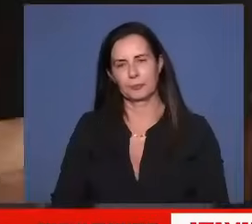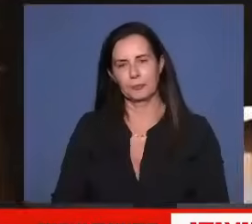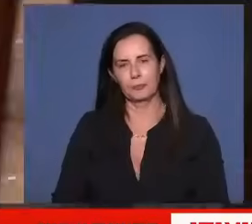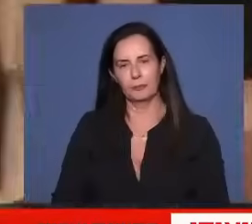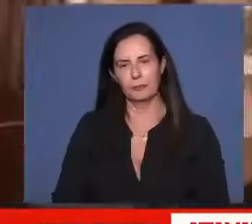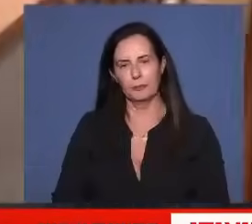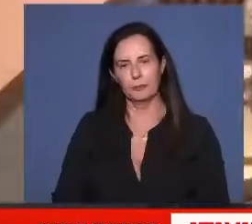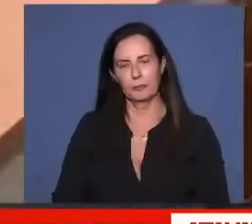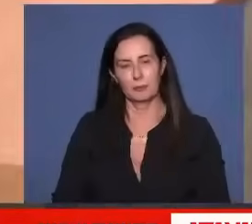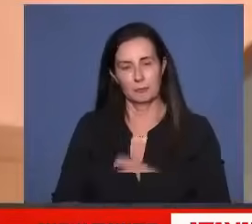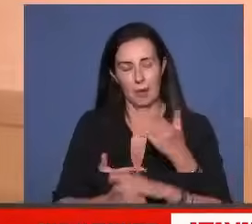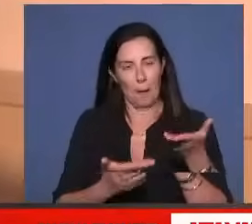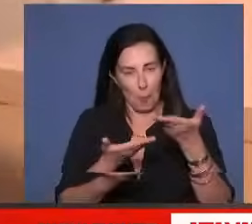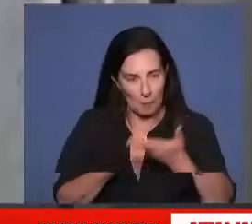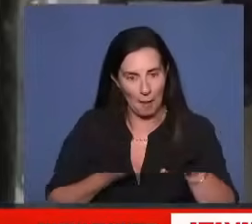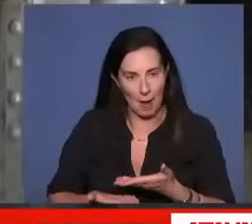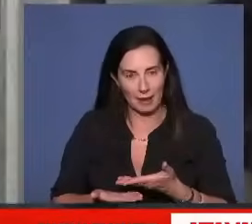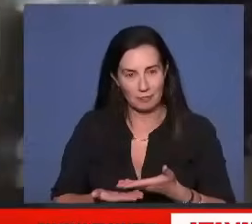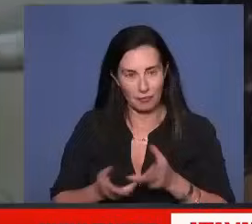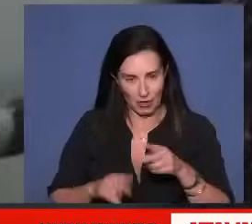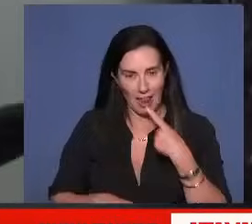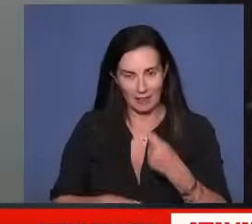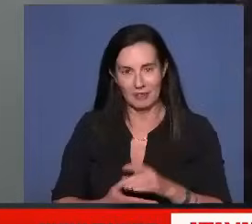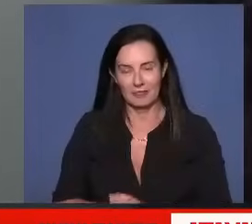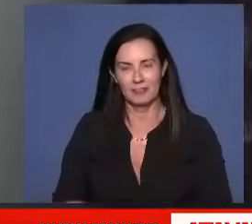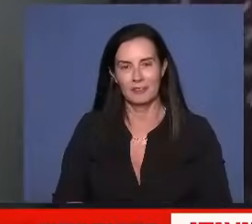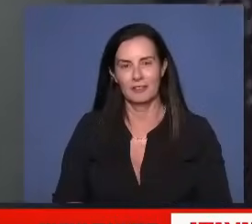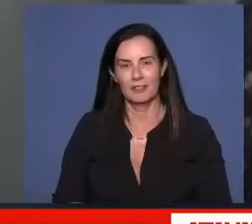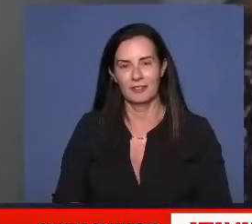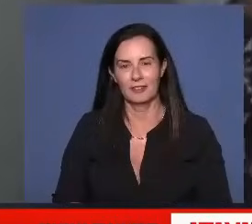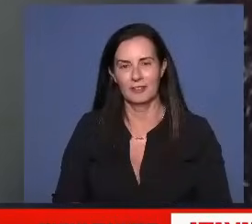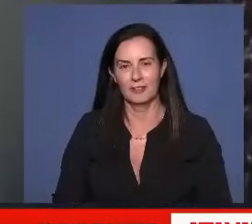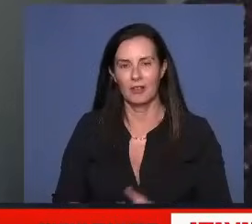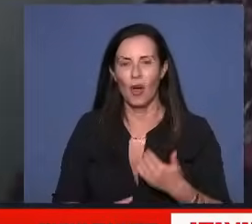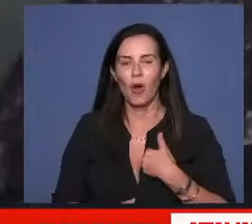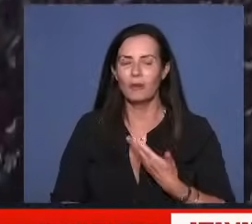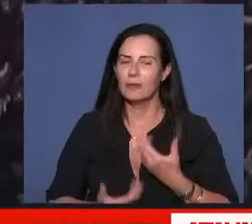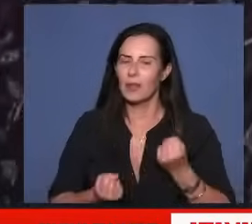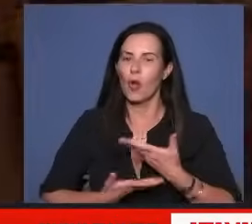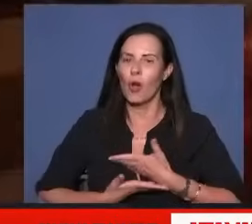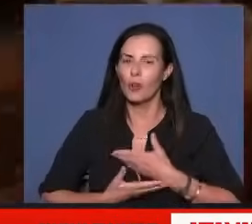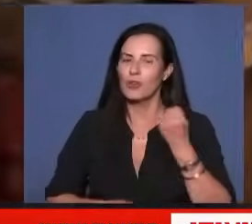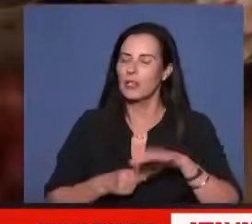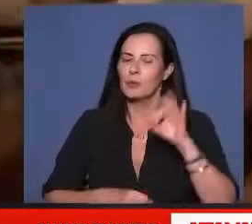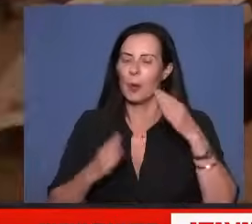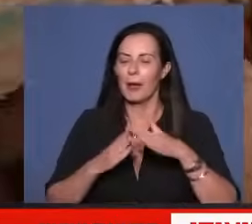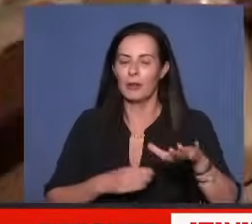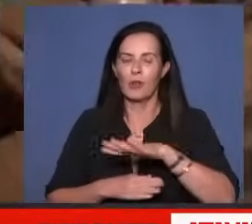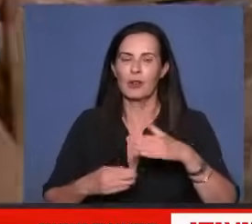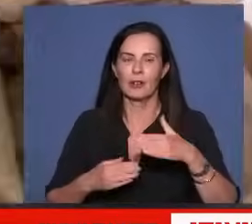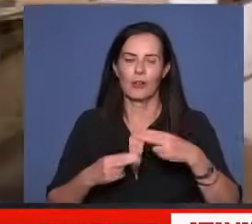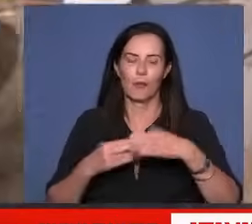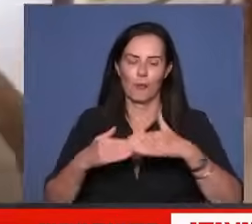אפשר להגיד ברוכים הבאים? שלום. אותי באופן אישי חיזק כששמעתי שקשה למצוא דירות בעוטף עזה.